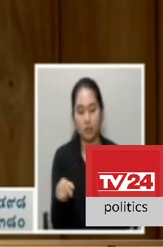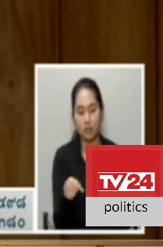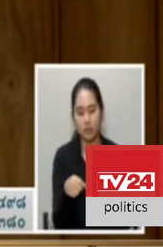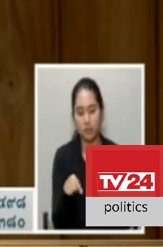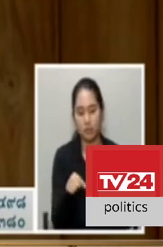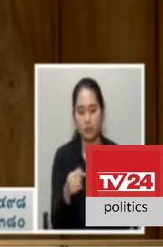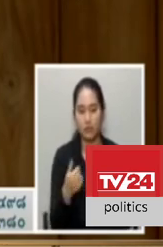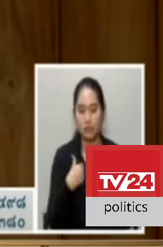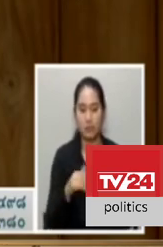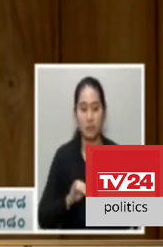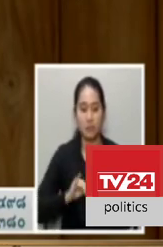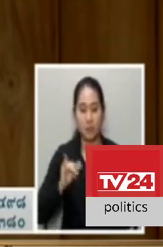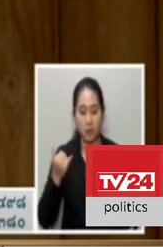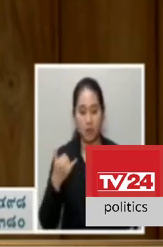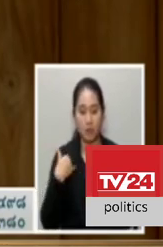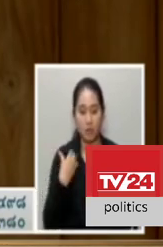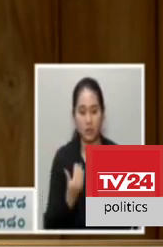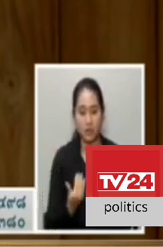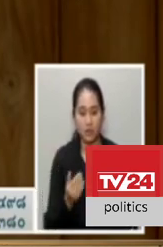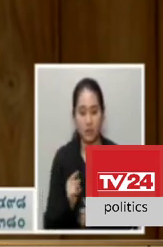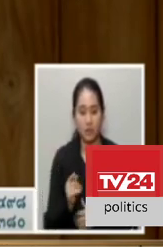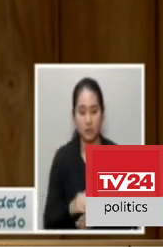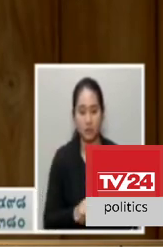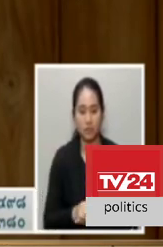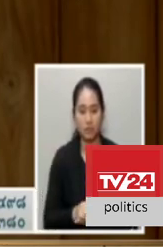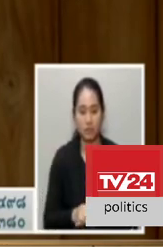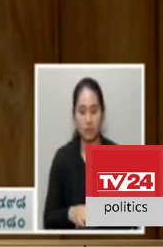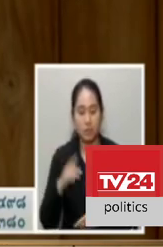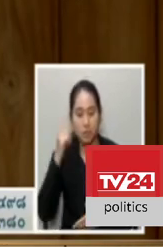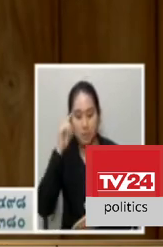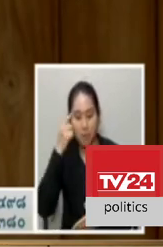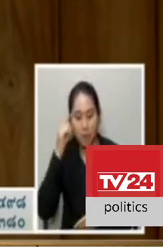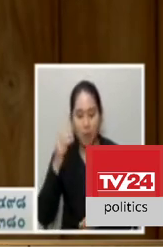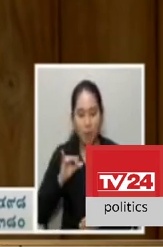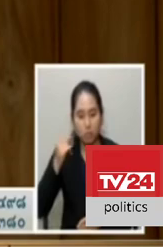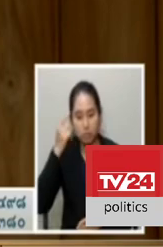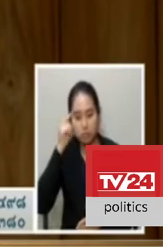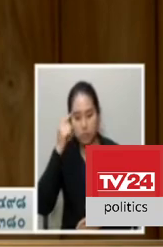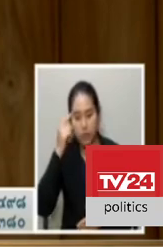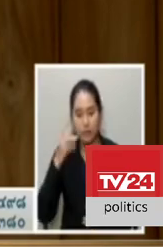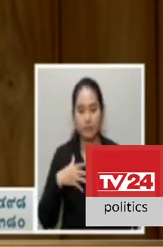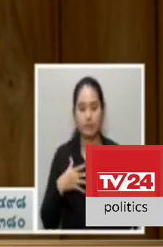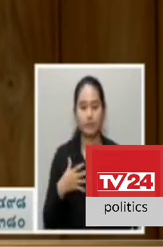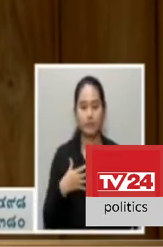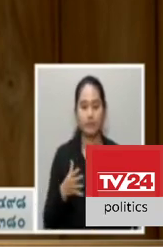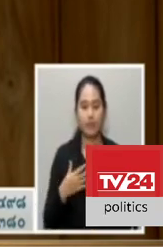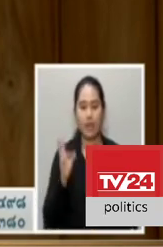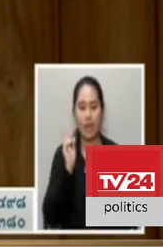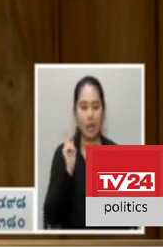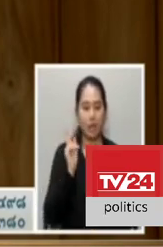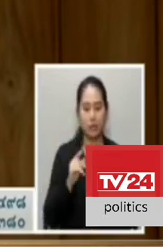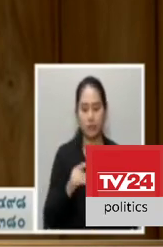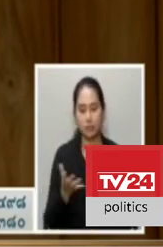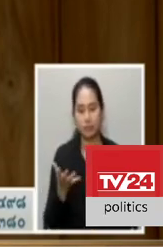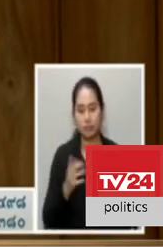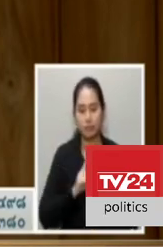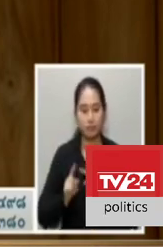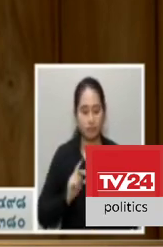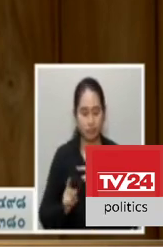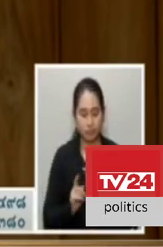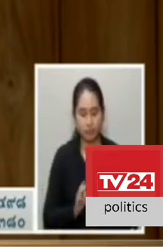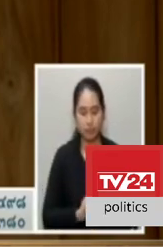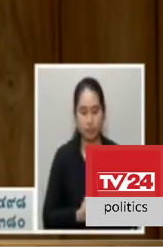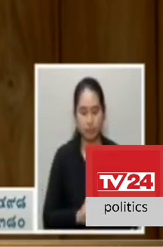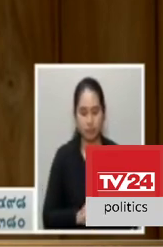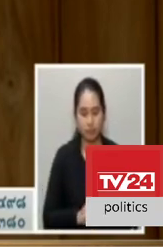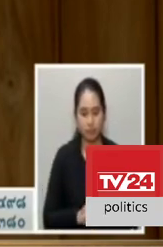หลายๆท่านณที่นี้อาจจะไม่ได้รับทราบเช่นนั้นนะฮะเพราะว่าข่าวก็ออกไปในกระแส